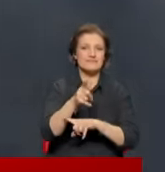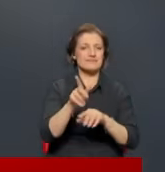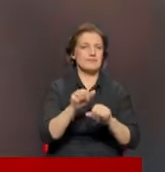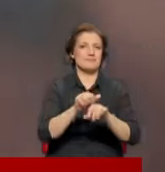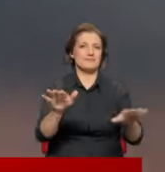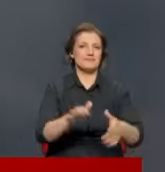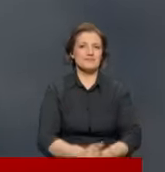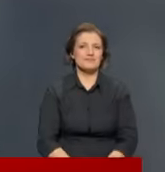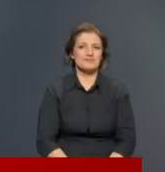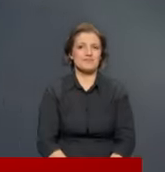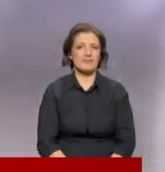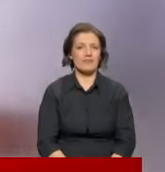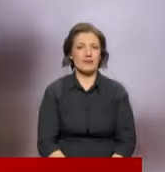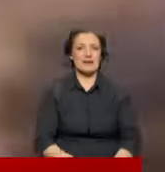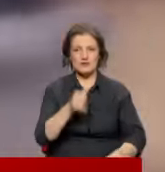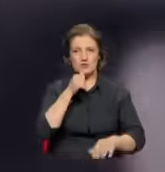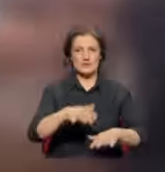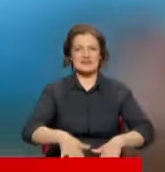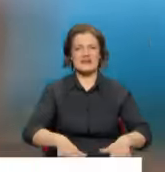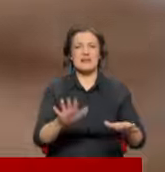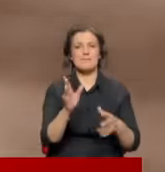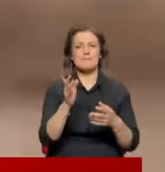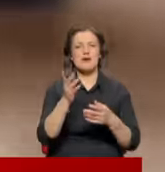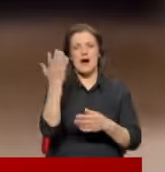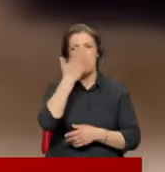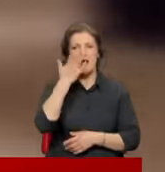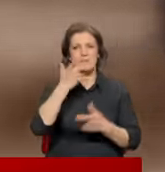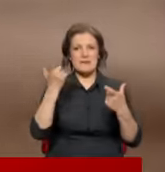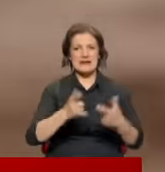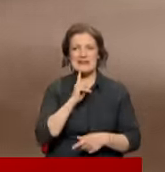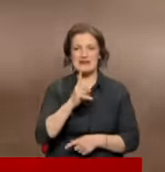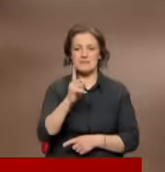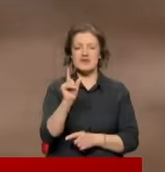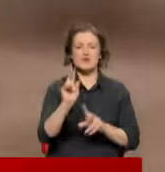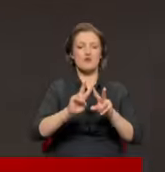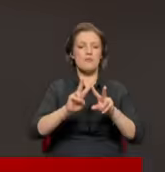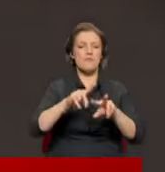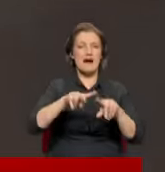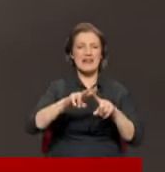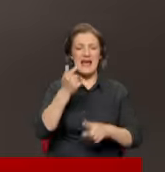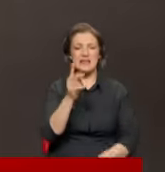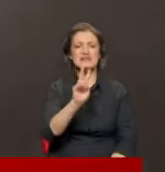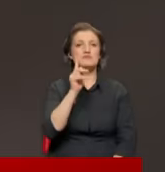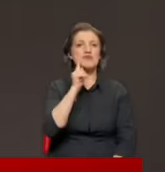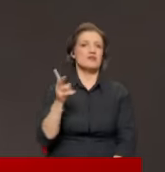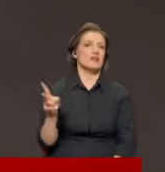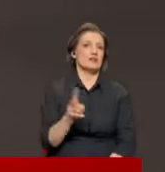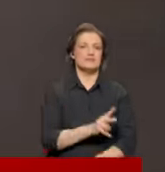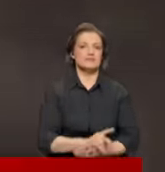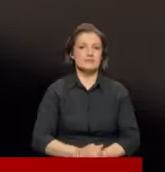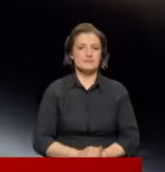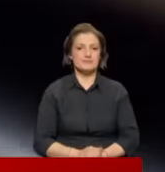aşkım. Sel felaketinde Birleşik Arap Emirlikleri'nde bir, Umman'da en az 20 kişi hayatını